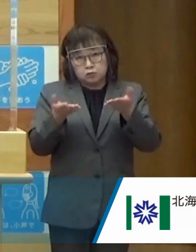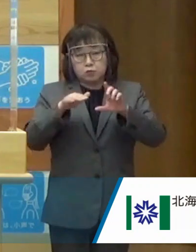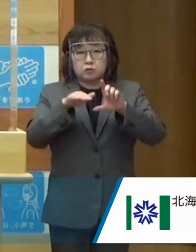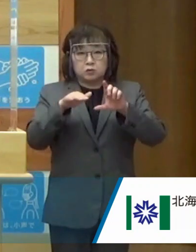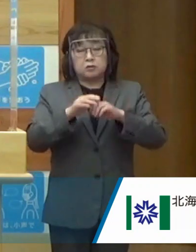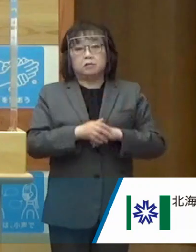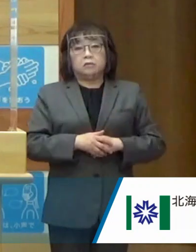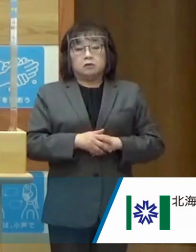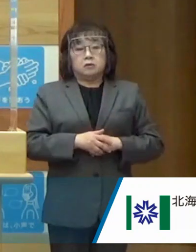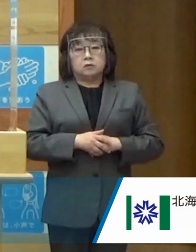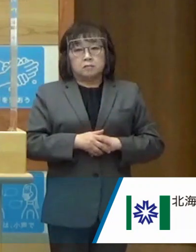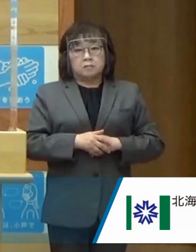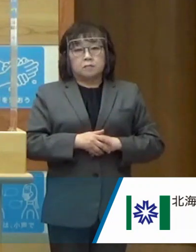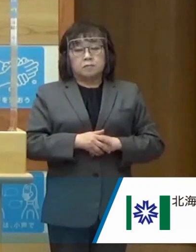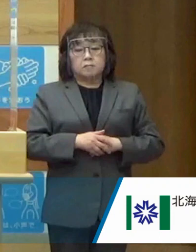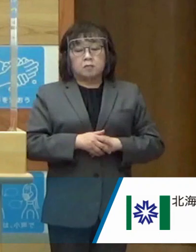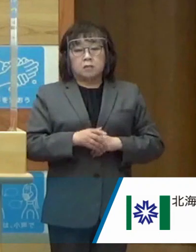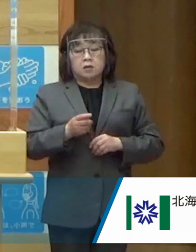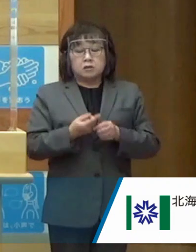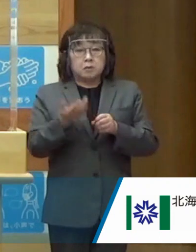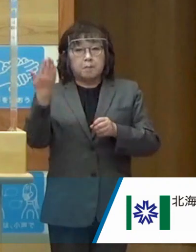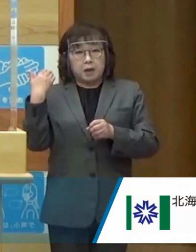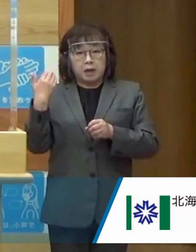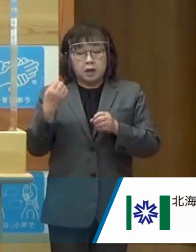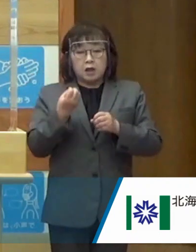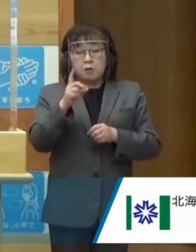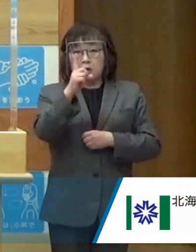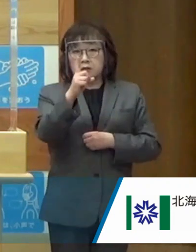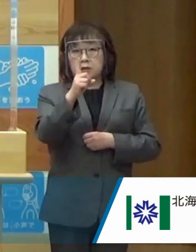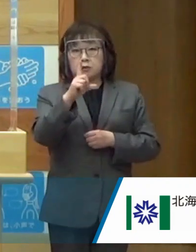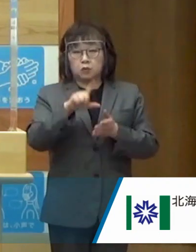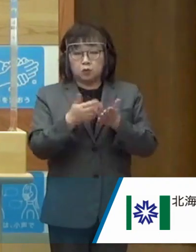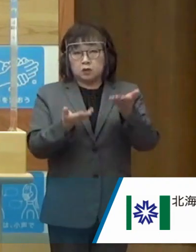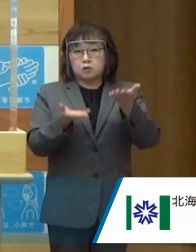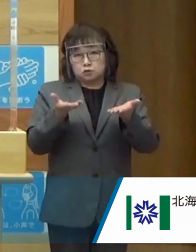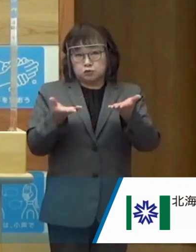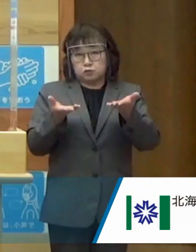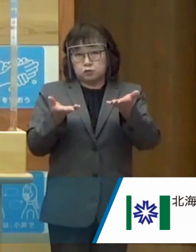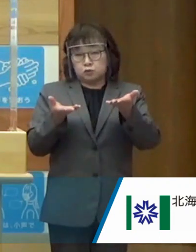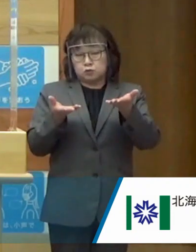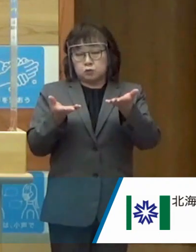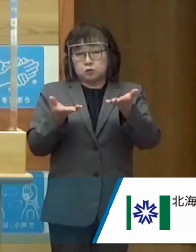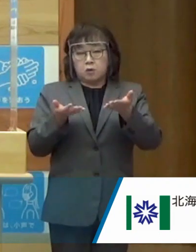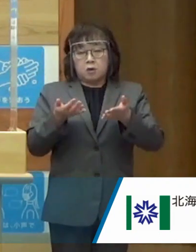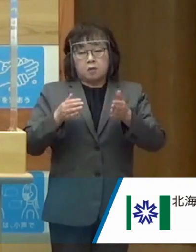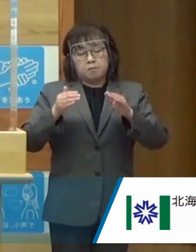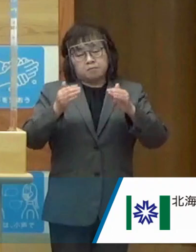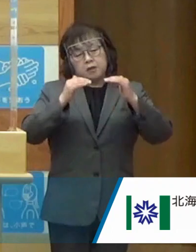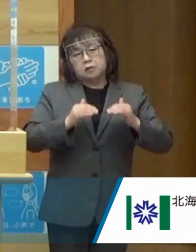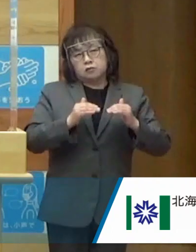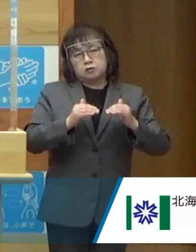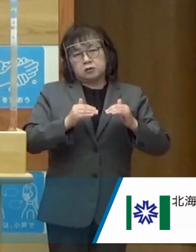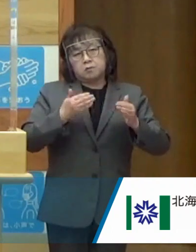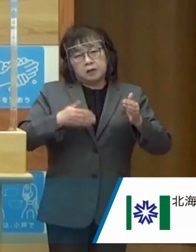っています。その1年前、令和元年と比較をいたしますと、まだ低い水準